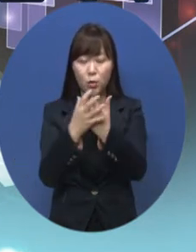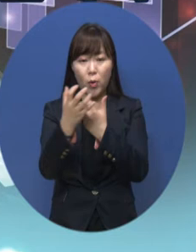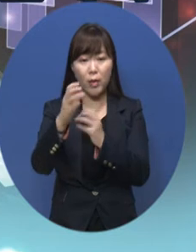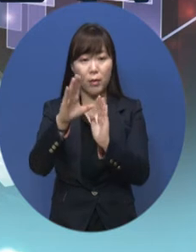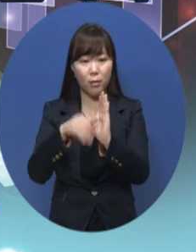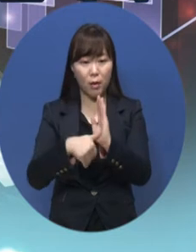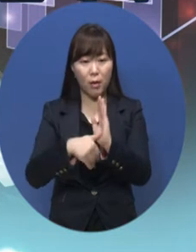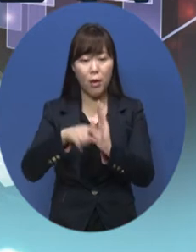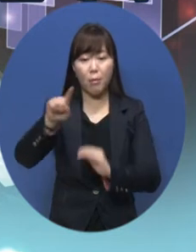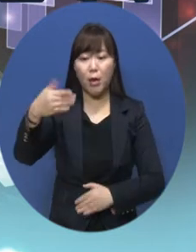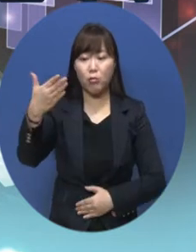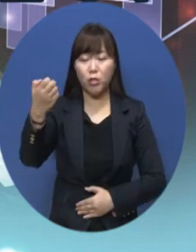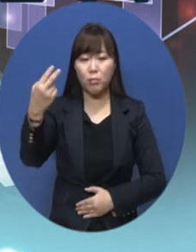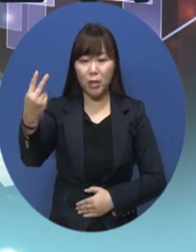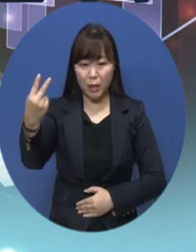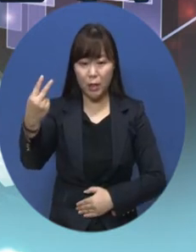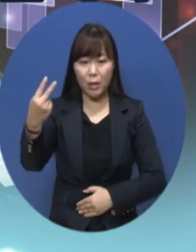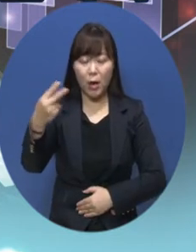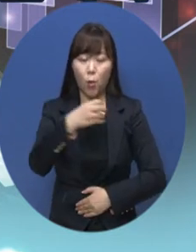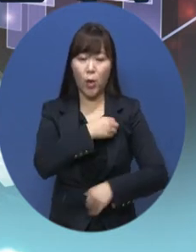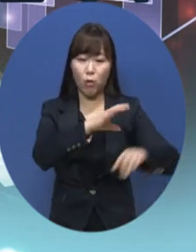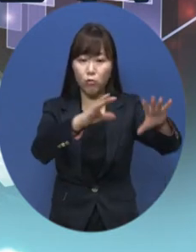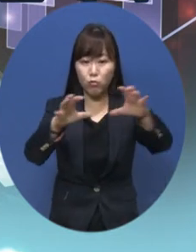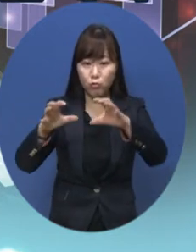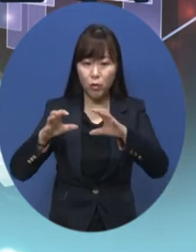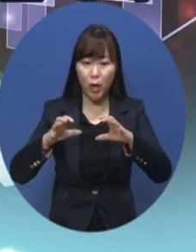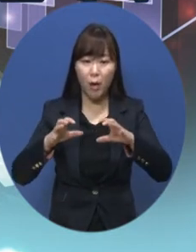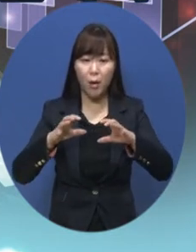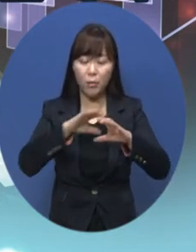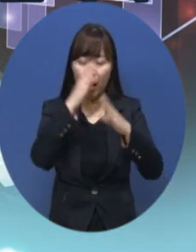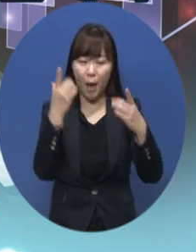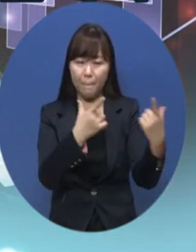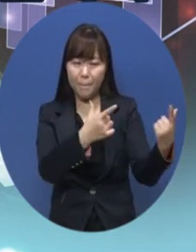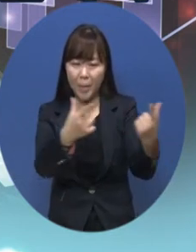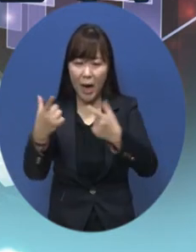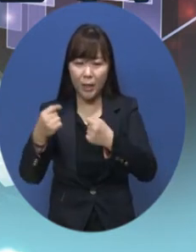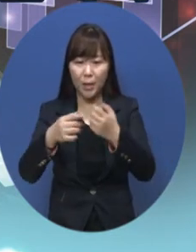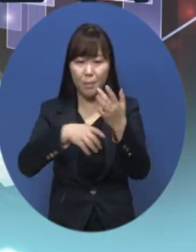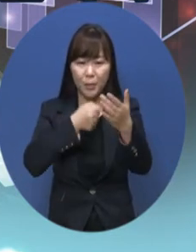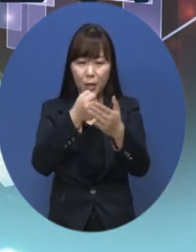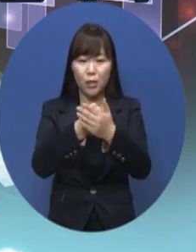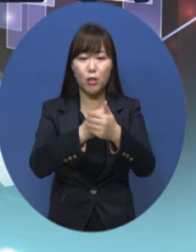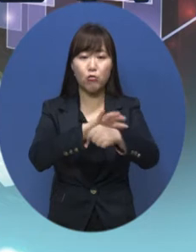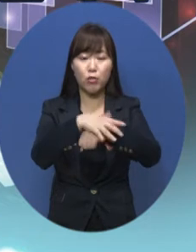총회에서 192개 회원국의 만장일치로 채택된